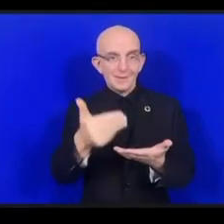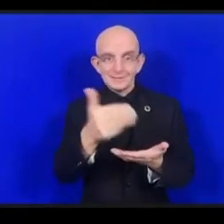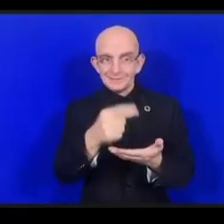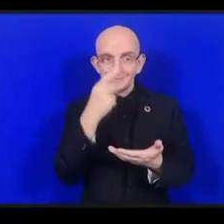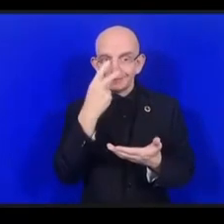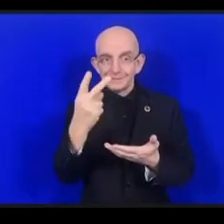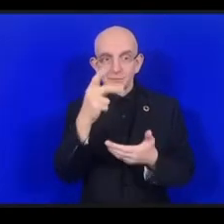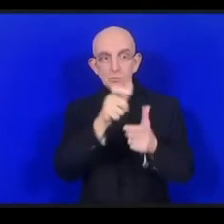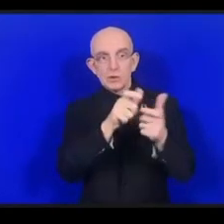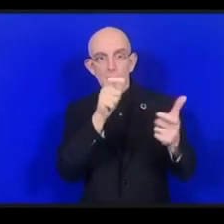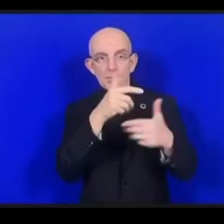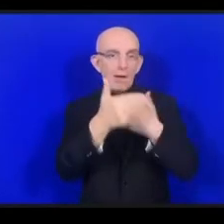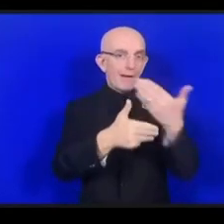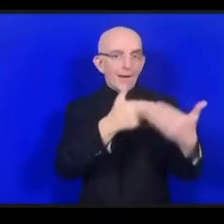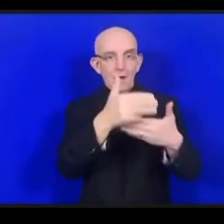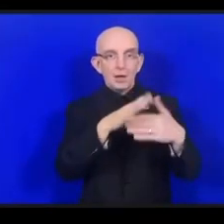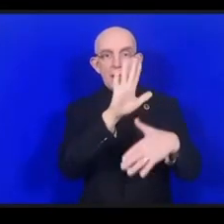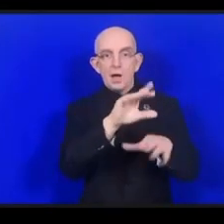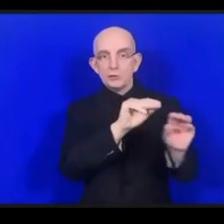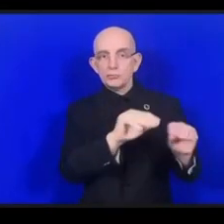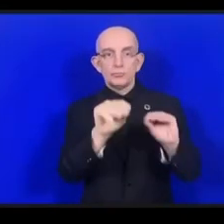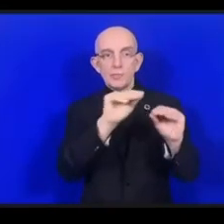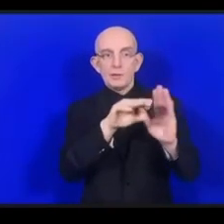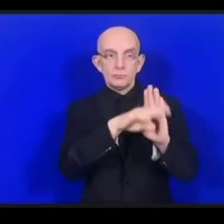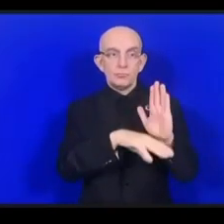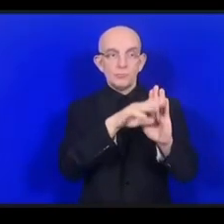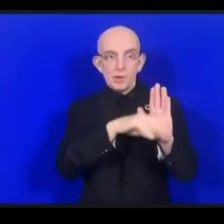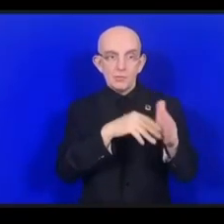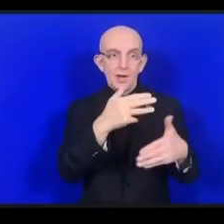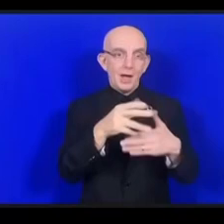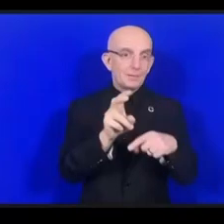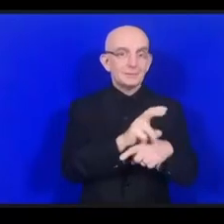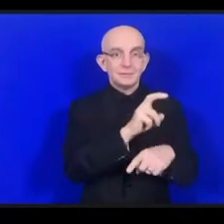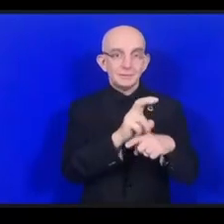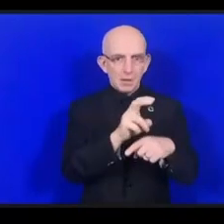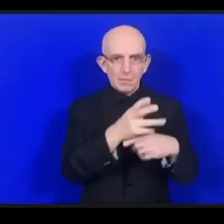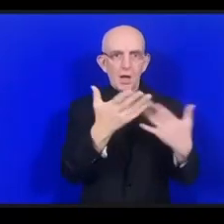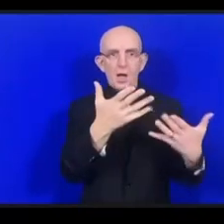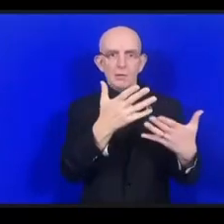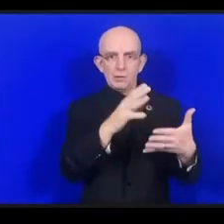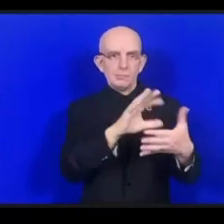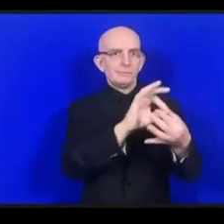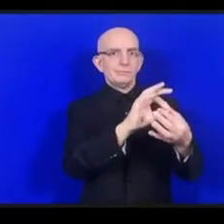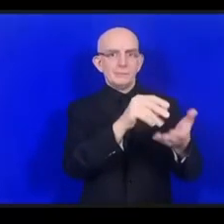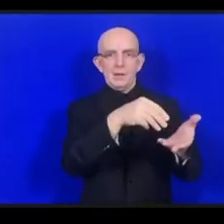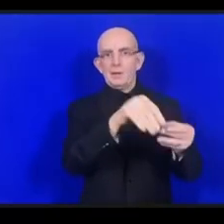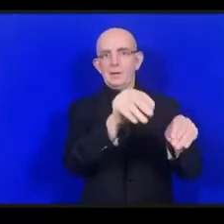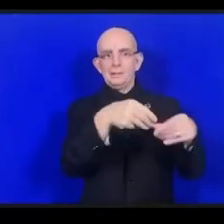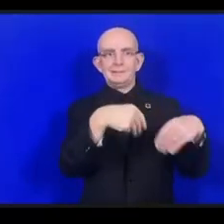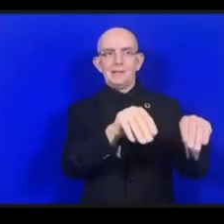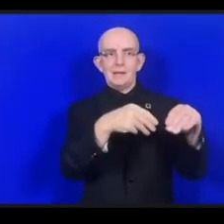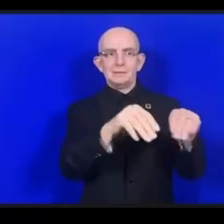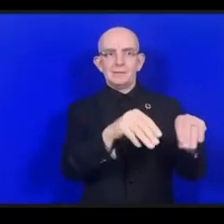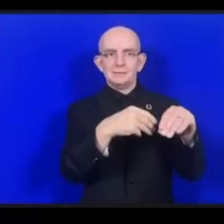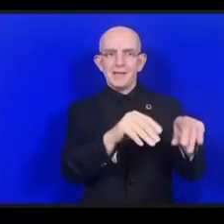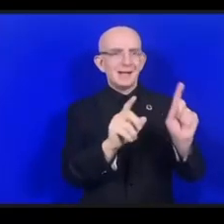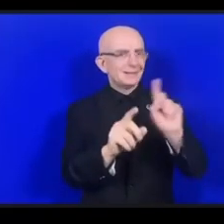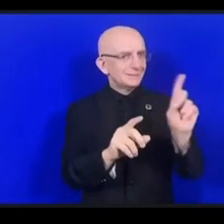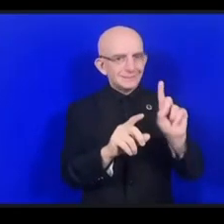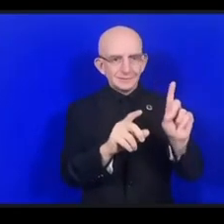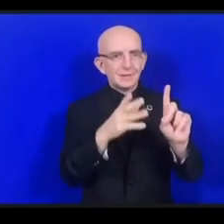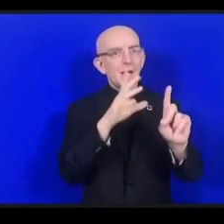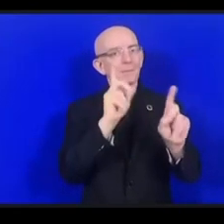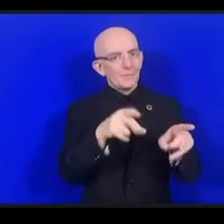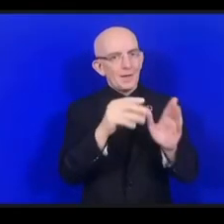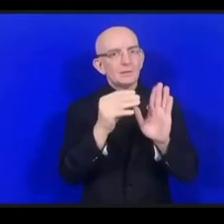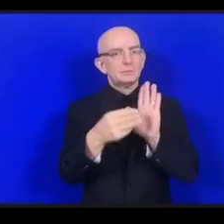品和私人的产品。我们希望这个是可以免费使用的，这样网络安全的同事他们其实是非常欢